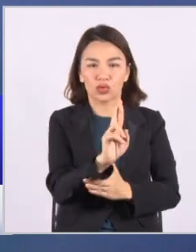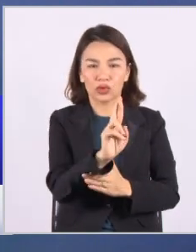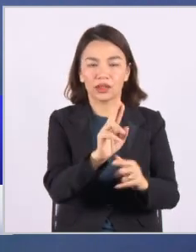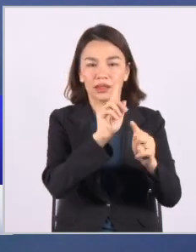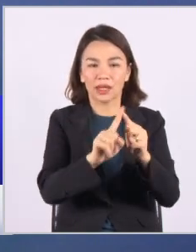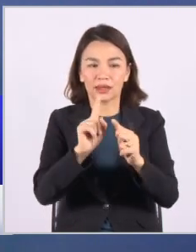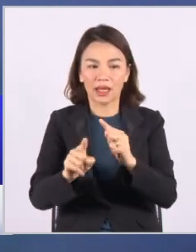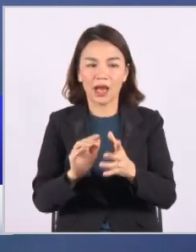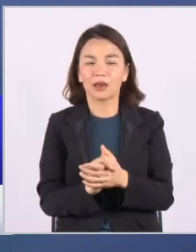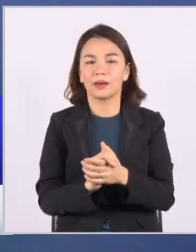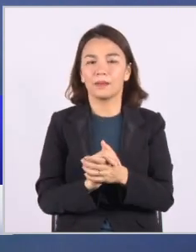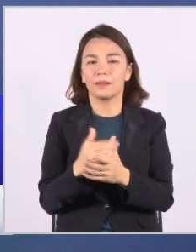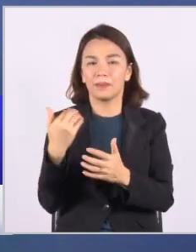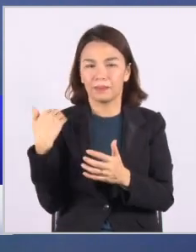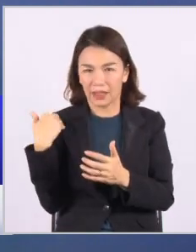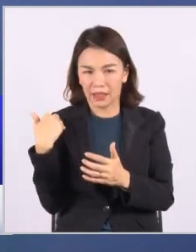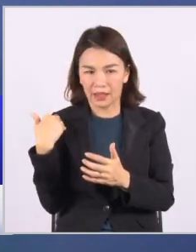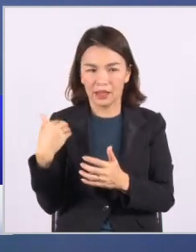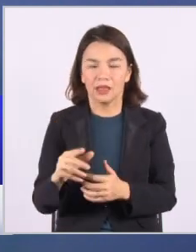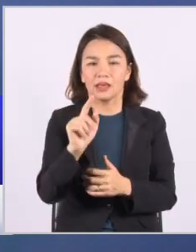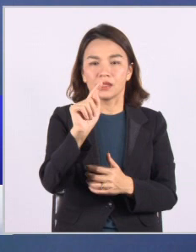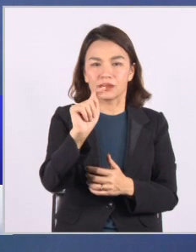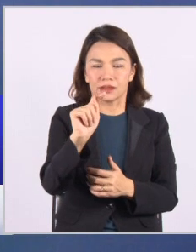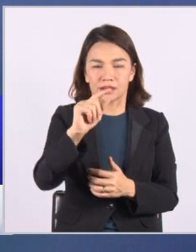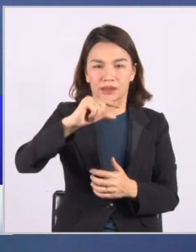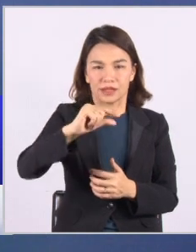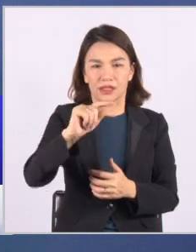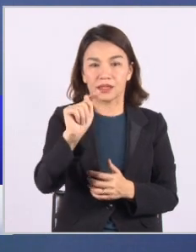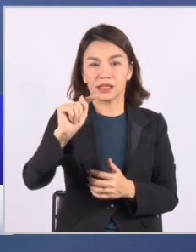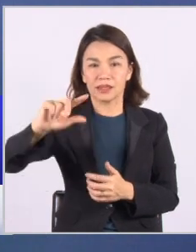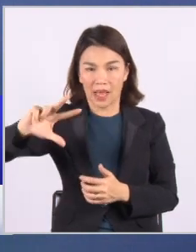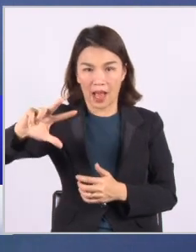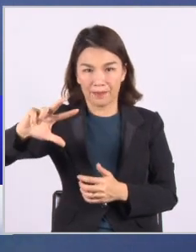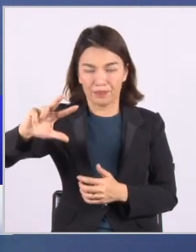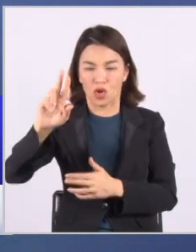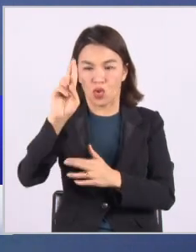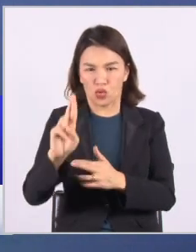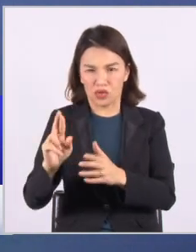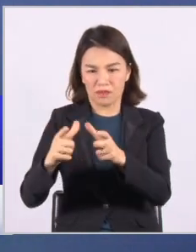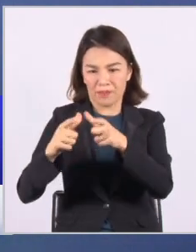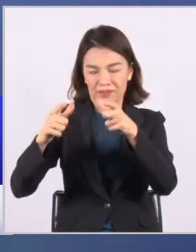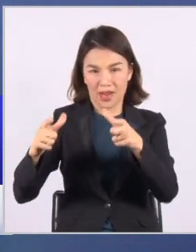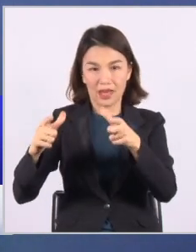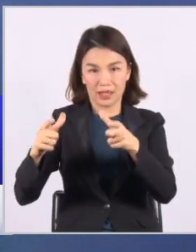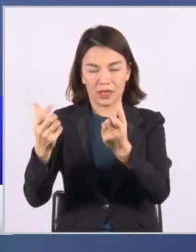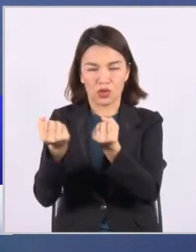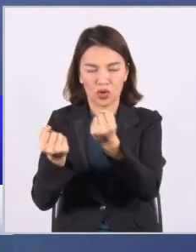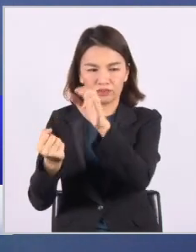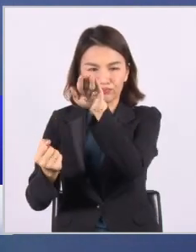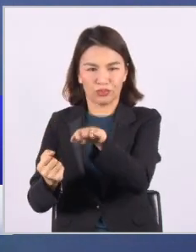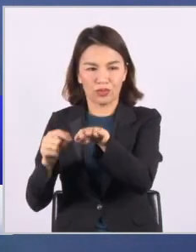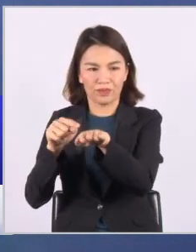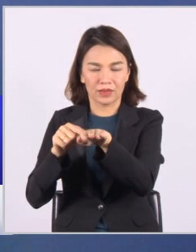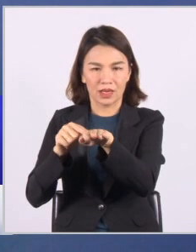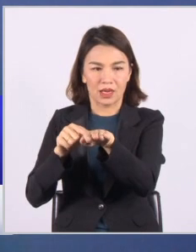ที่ใหญ่ที่สุดก็คือGT 3นะครับซุปเปอร์คาร์ GT 3ซึ่งในปีนี้เนี่ยได้รับการติดต่อมาจากนัก